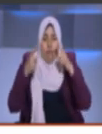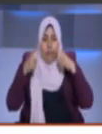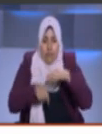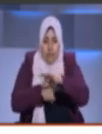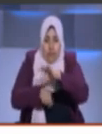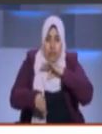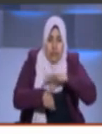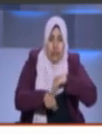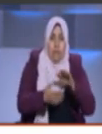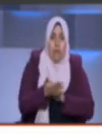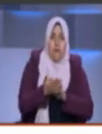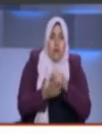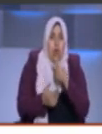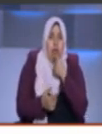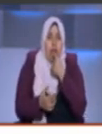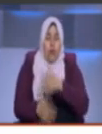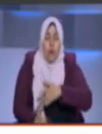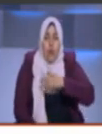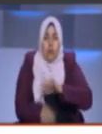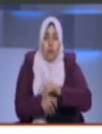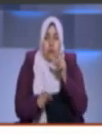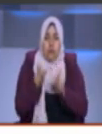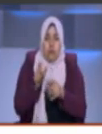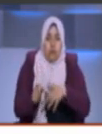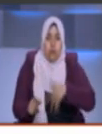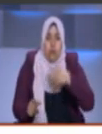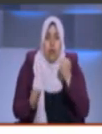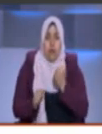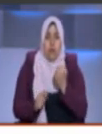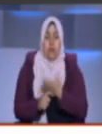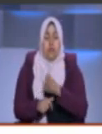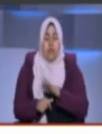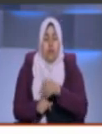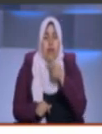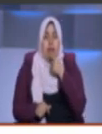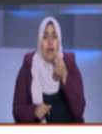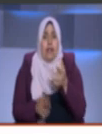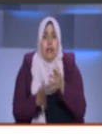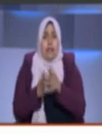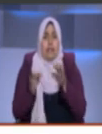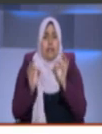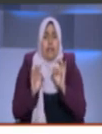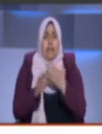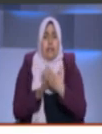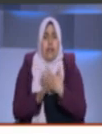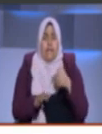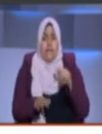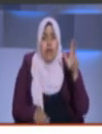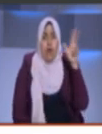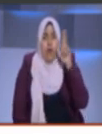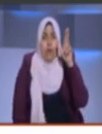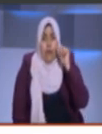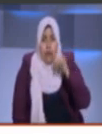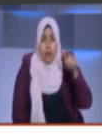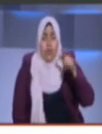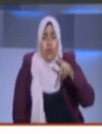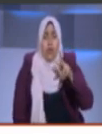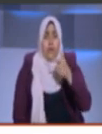المصابين بفيروس كورونا. ولكن قبل قليل يعني كانت هناك أخبار أن بريطانيا